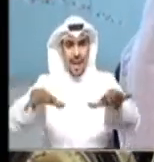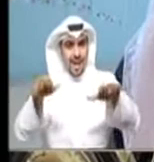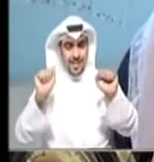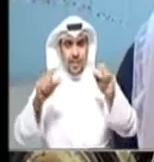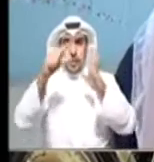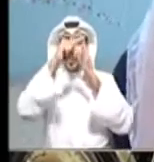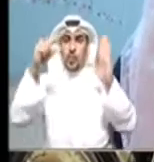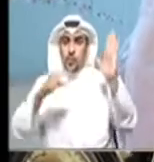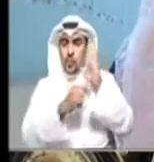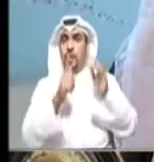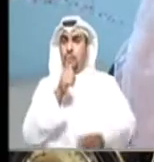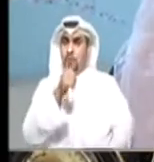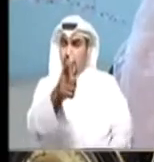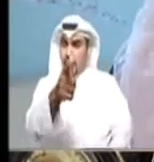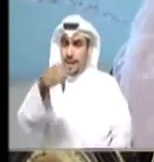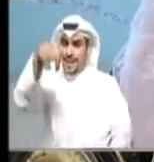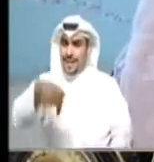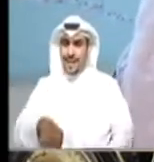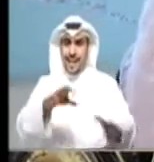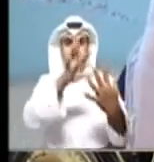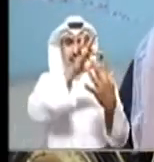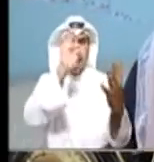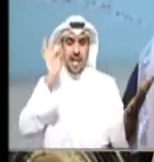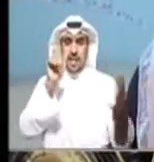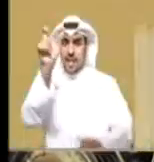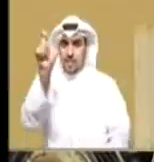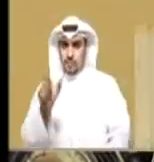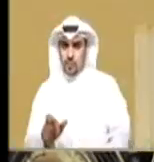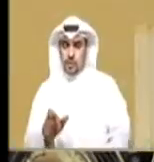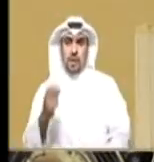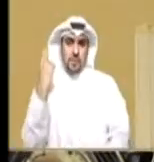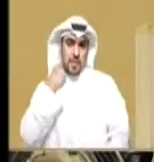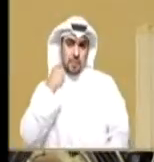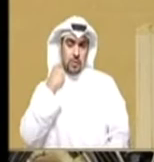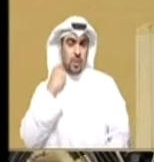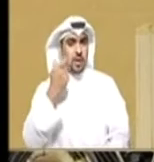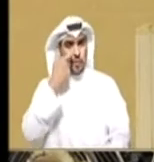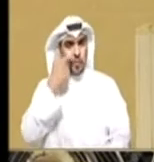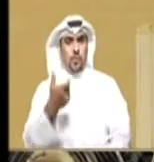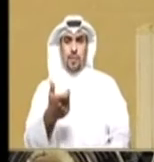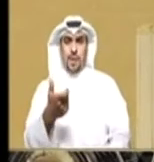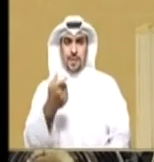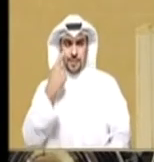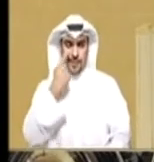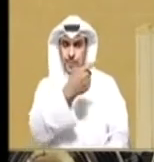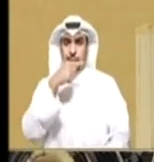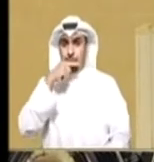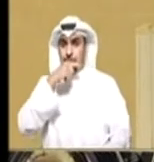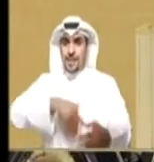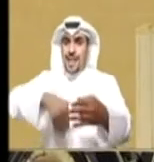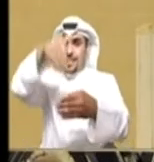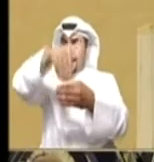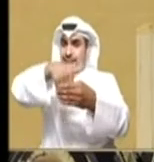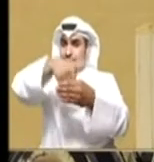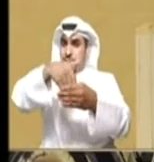الشخص المناسب للمكان المناسب هم مسؤولية وذمة وضمير. لا تقل أهمية مشاركة المرأة في الحياة السياسية